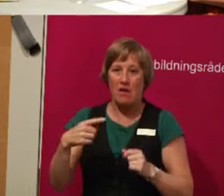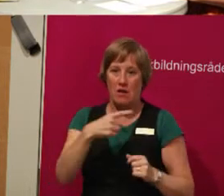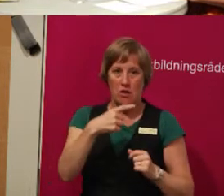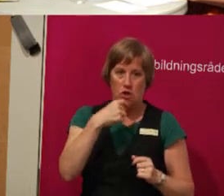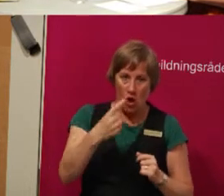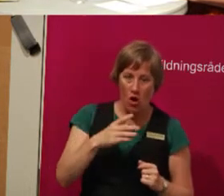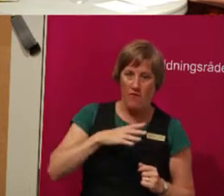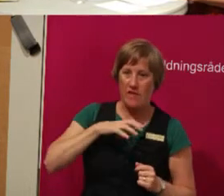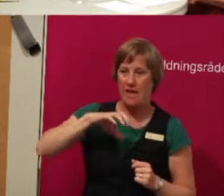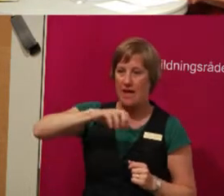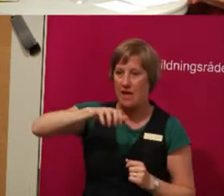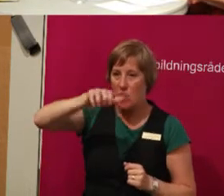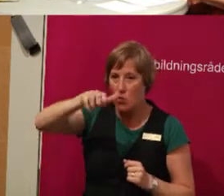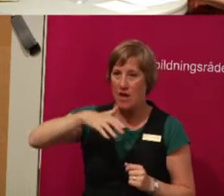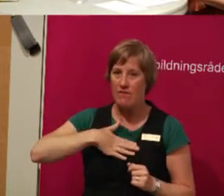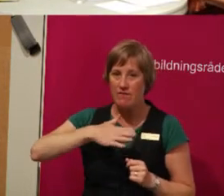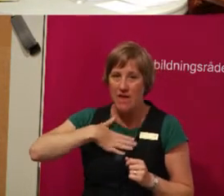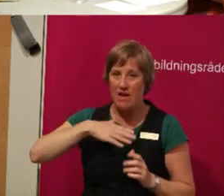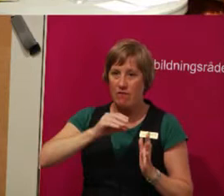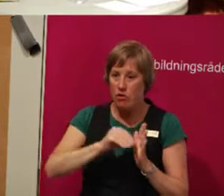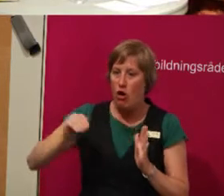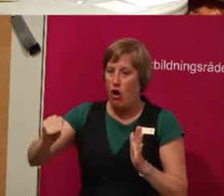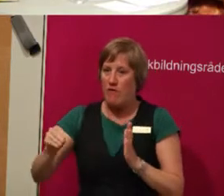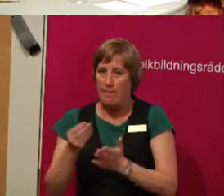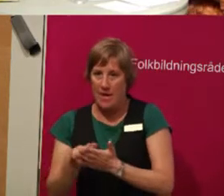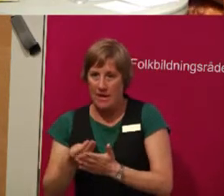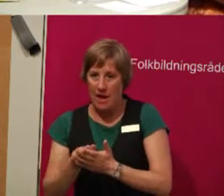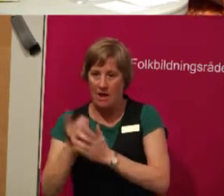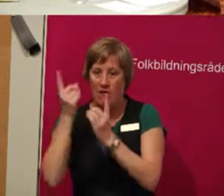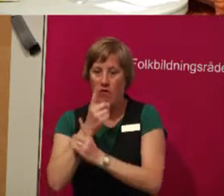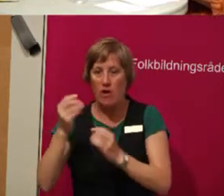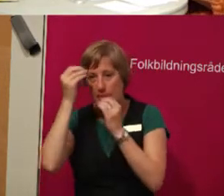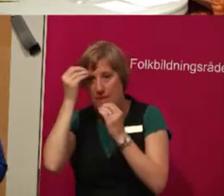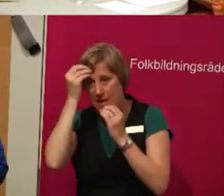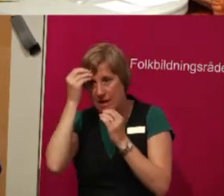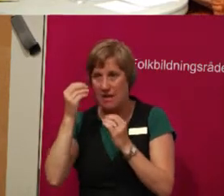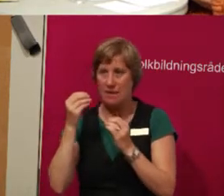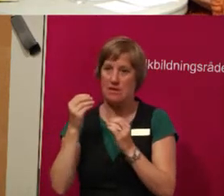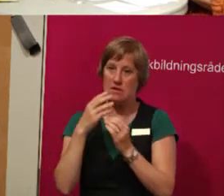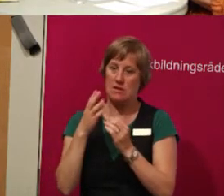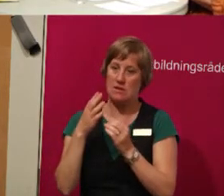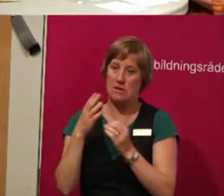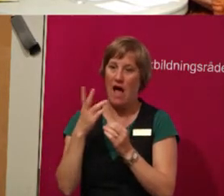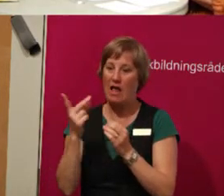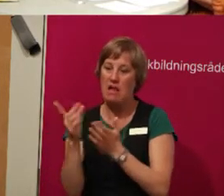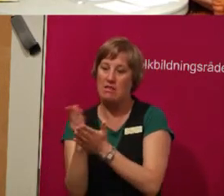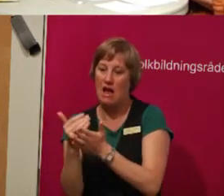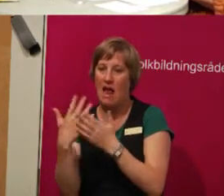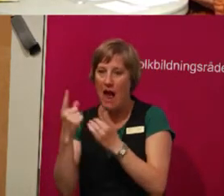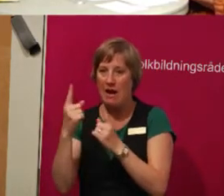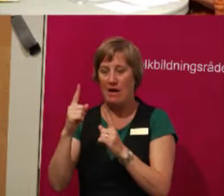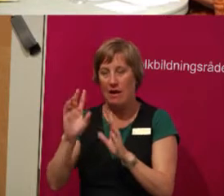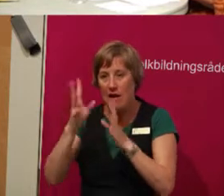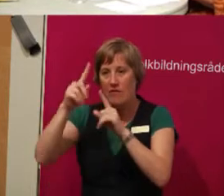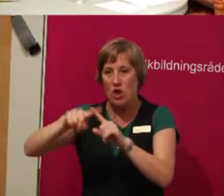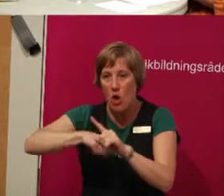finns regioner som vill flytta över de här pengarna. Folkbildningens andra del är livslångt lärande. Och så fort som du flyttar över det här, lägger